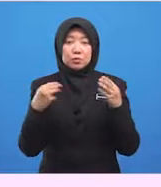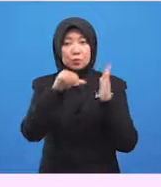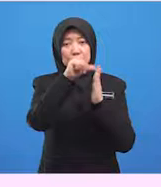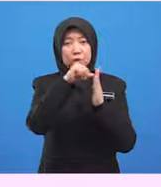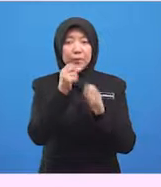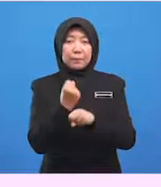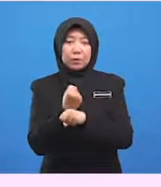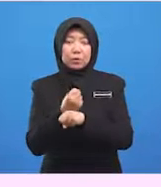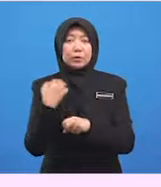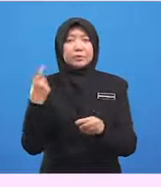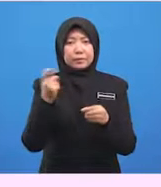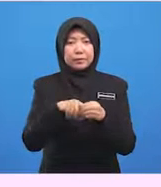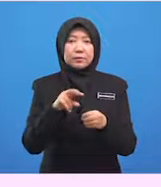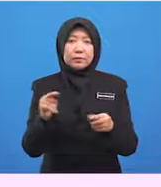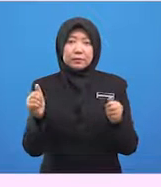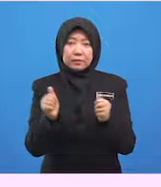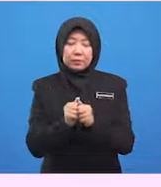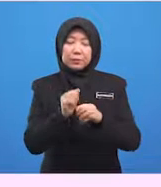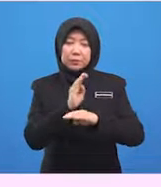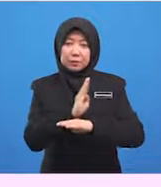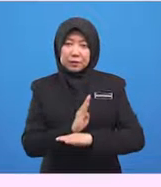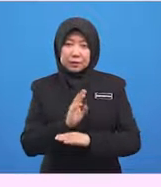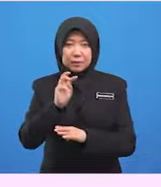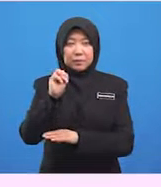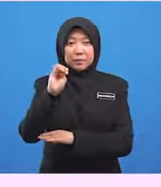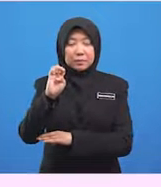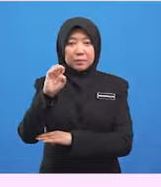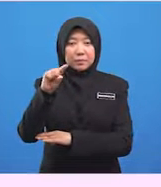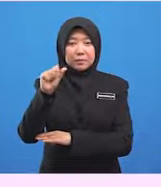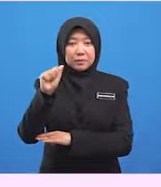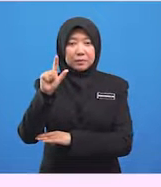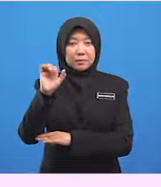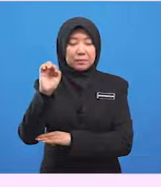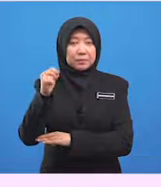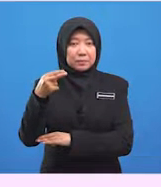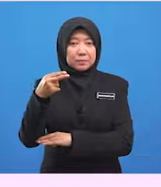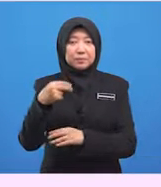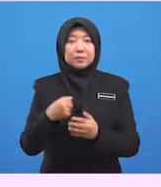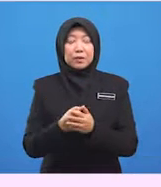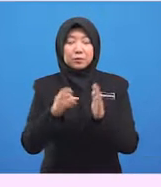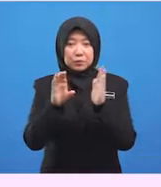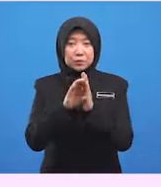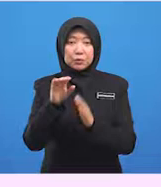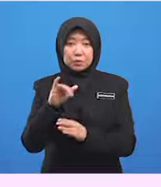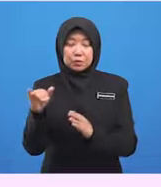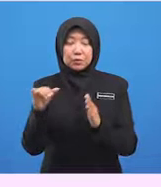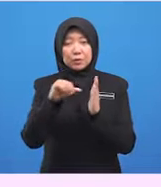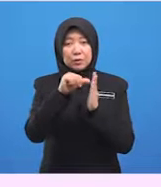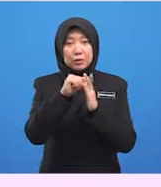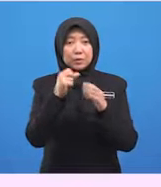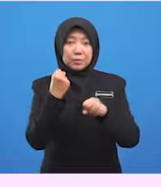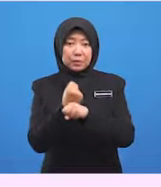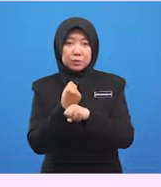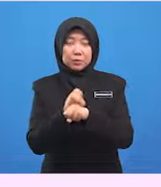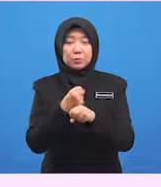batu mempunyai kaitan dengan budaya Hai sebagai contohnya ukiran batu